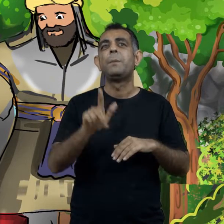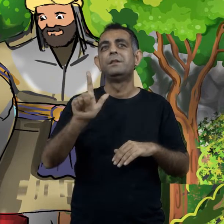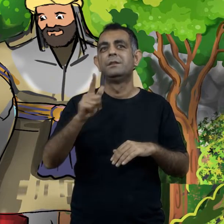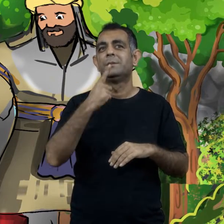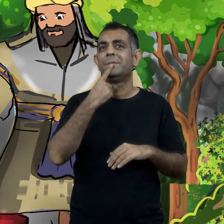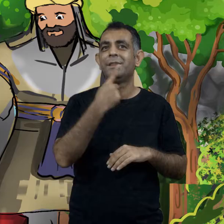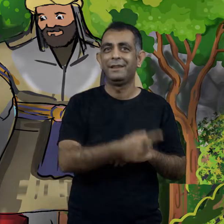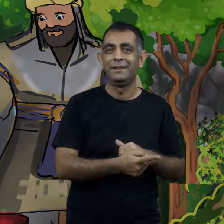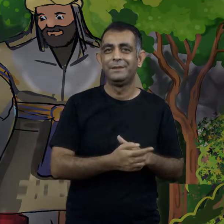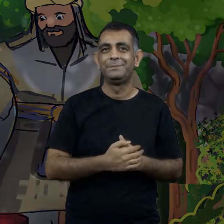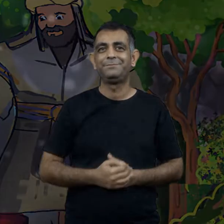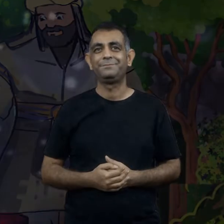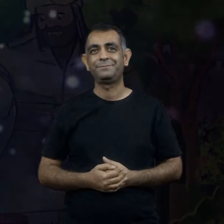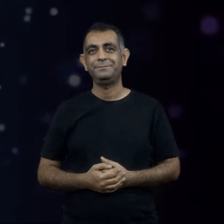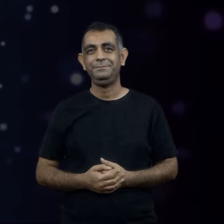getirmelisiniz. Dedi.